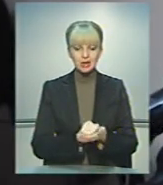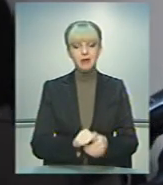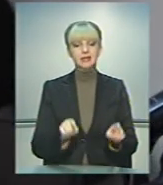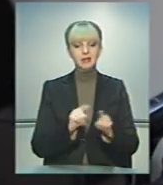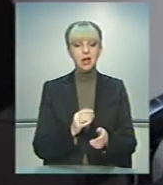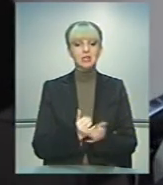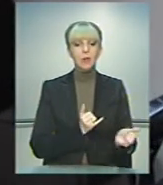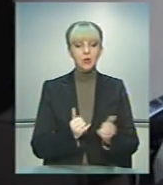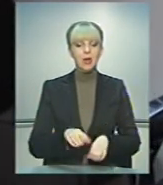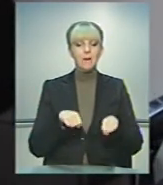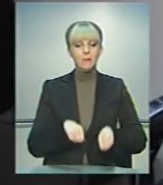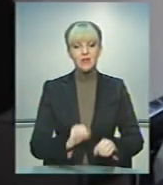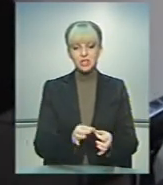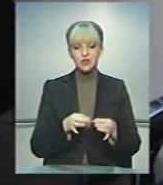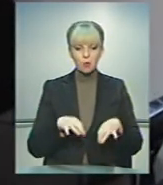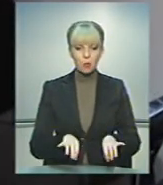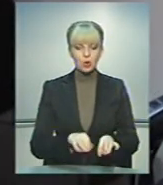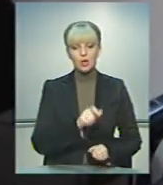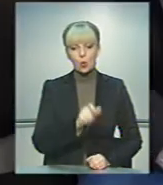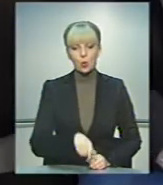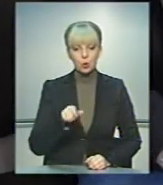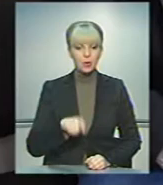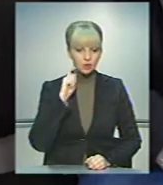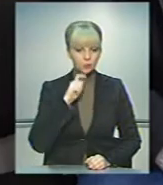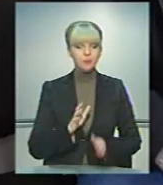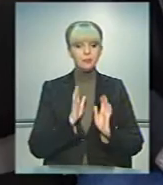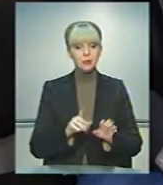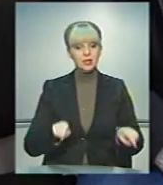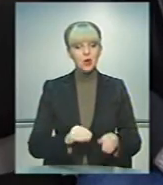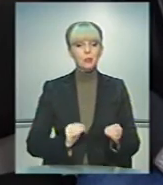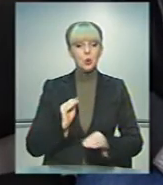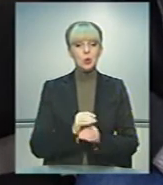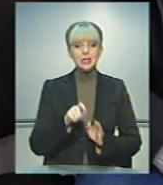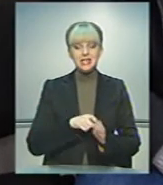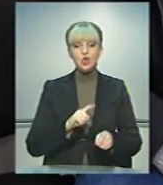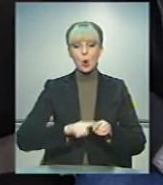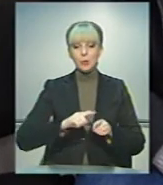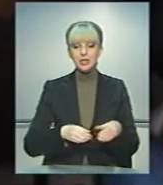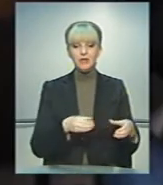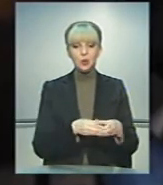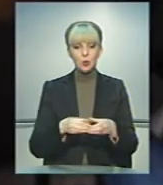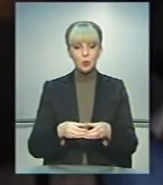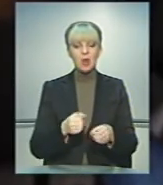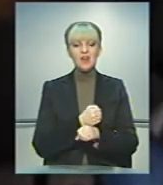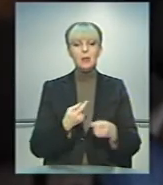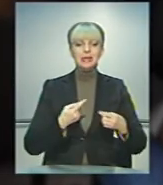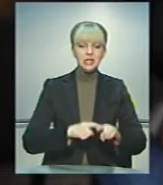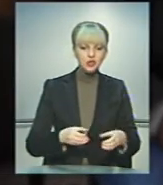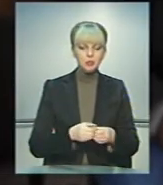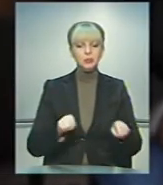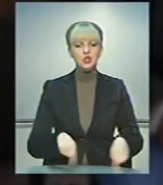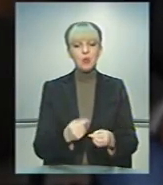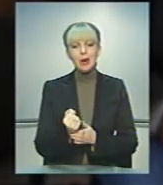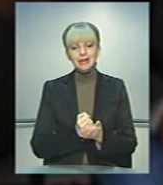також забезпечення прав і свобод громадян України. Будуть створені додаткові слідчо-оперативні групи, вибухотехнічні групи,